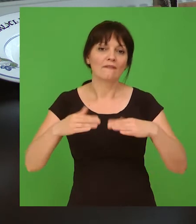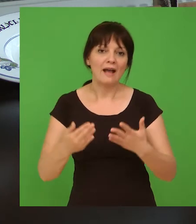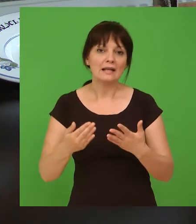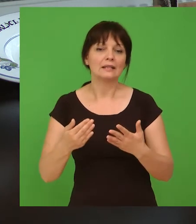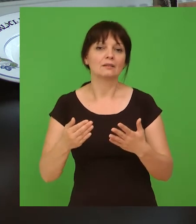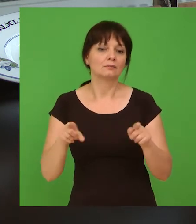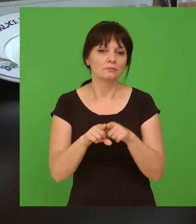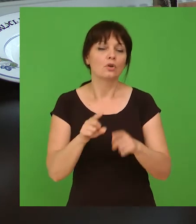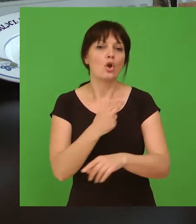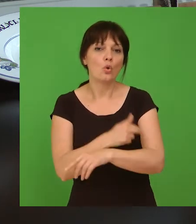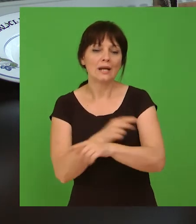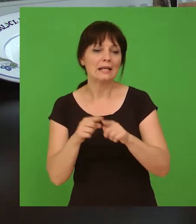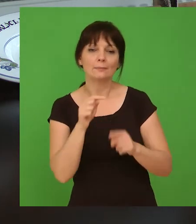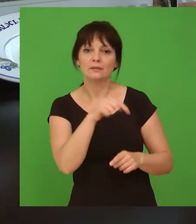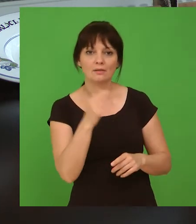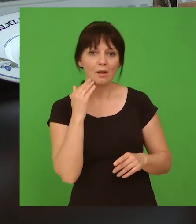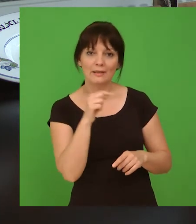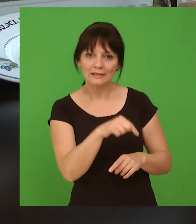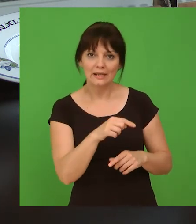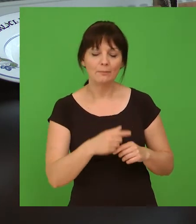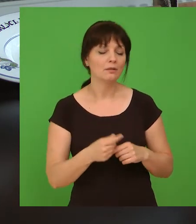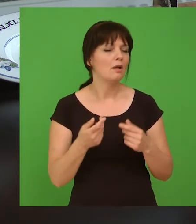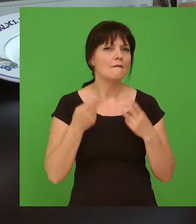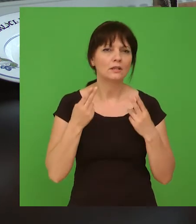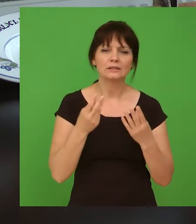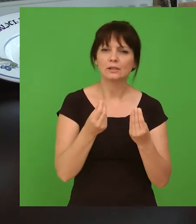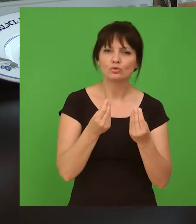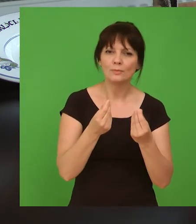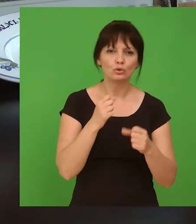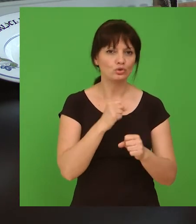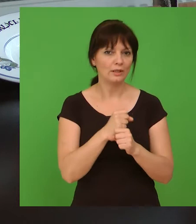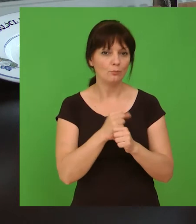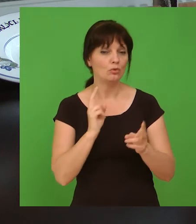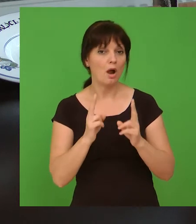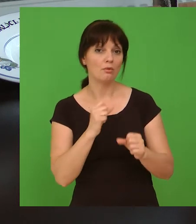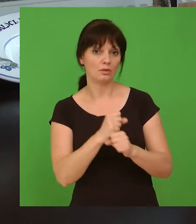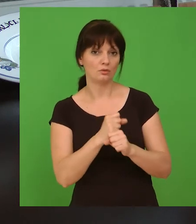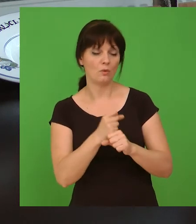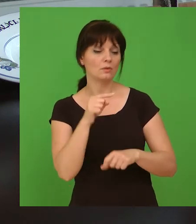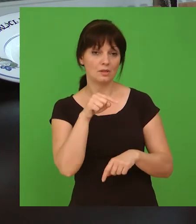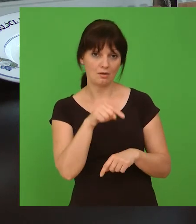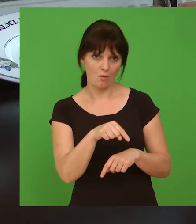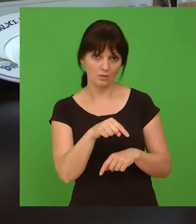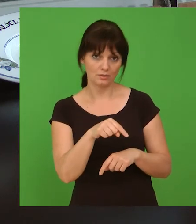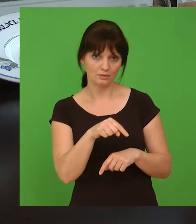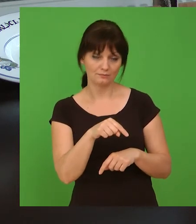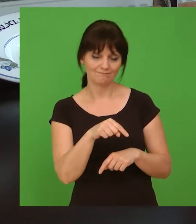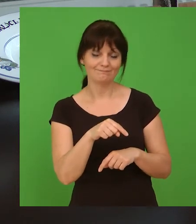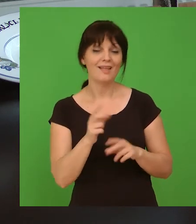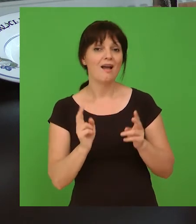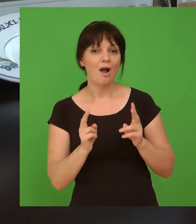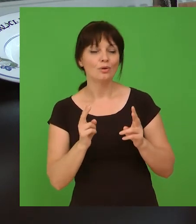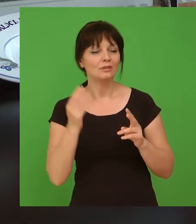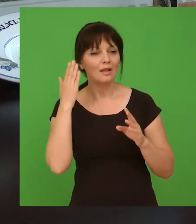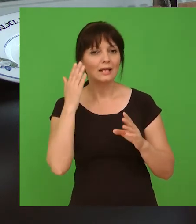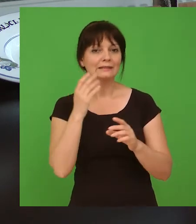ez. Fantasztikus volt az a minőségű munka, amit láttam, ahogyan dolgoznak ott, és ahogyan a